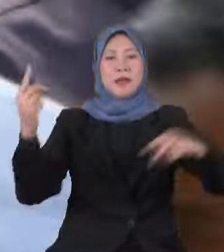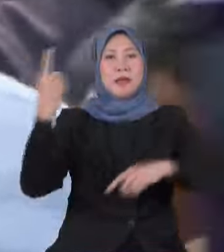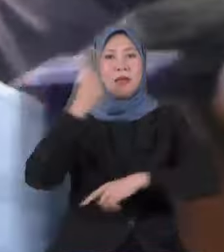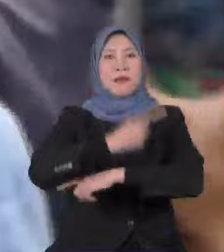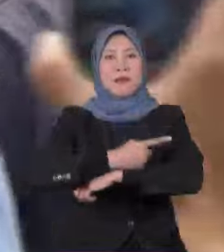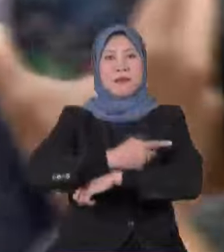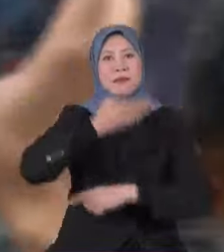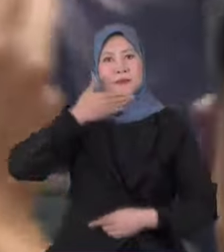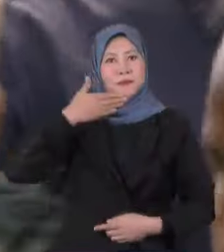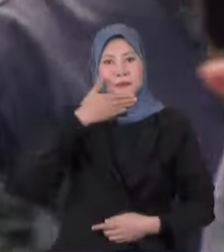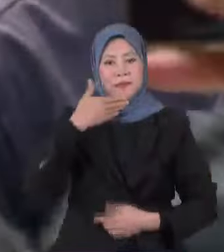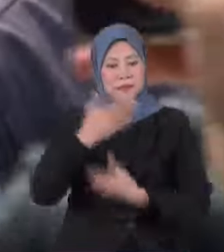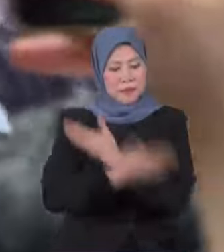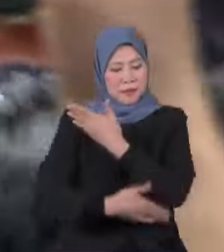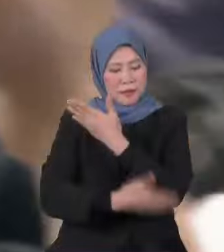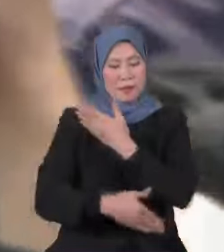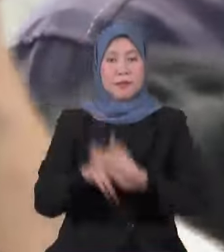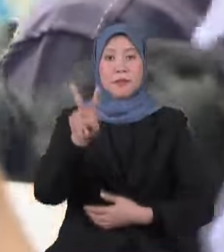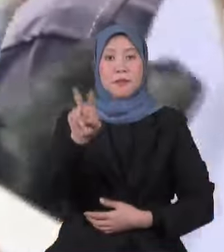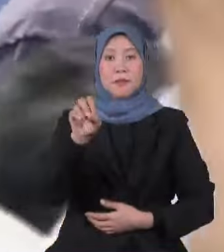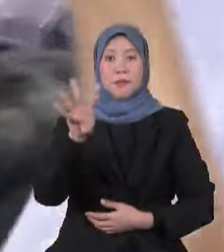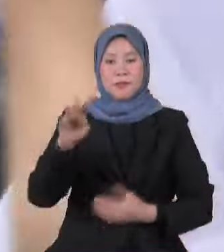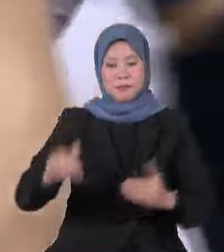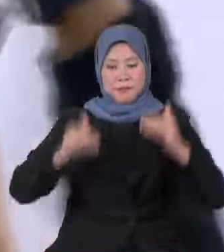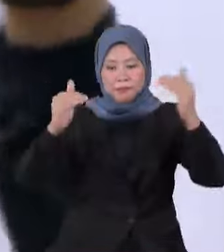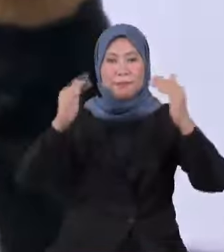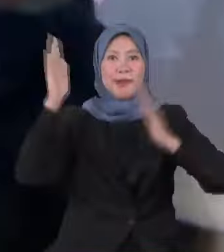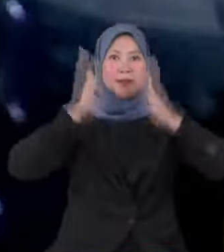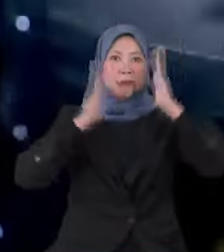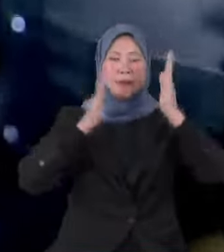Hari Belia Negara 2024 Peringkat Kebangsaan.